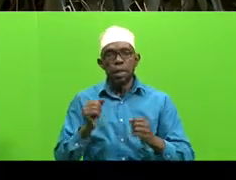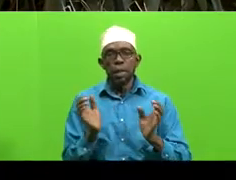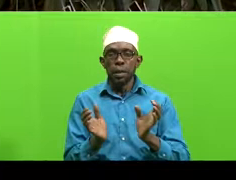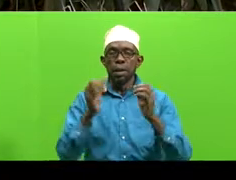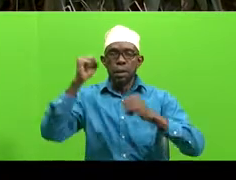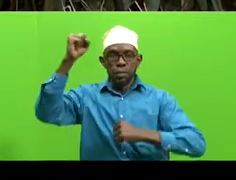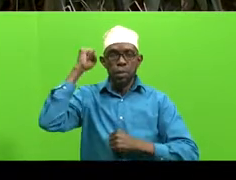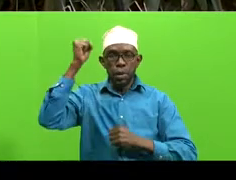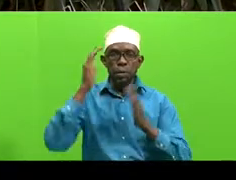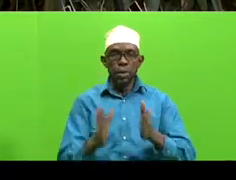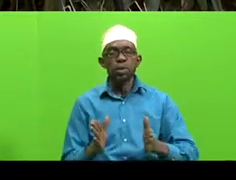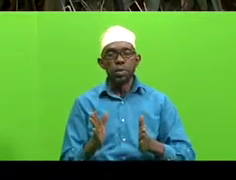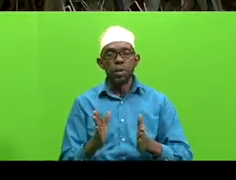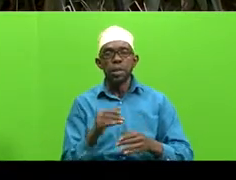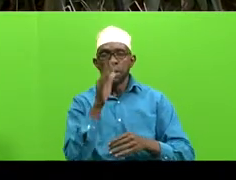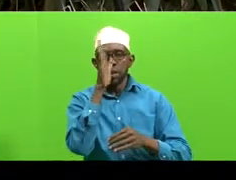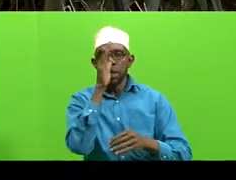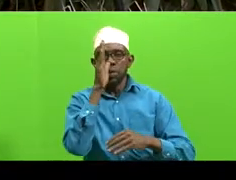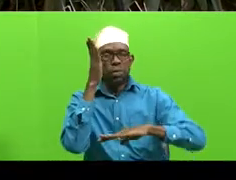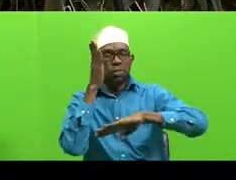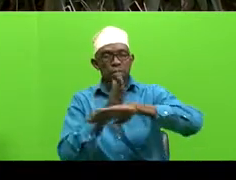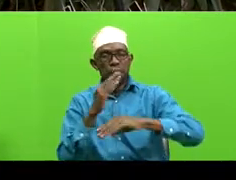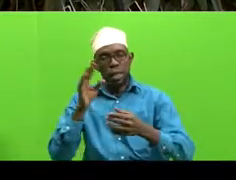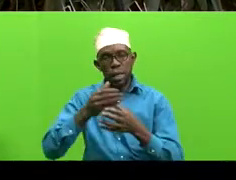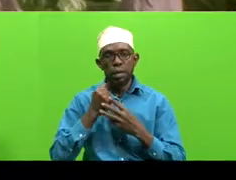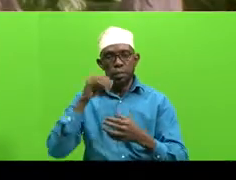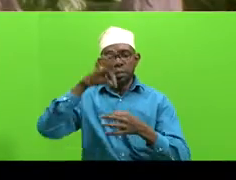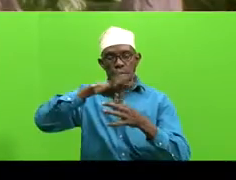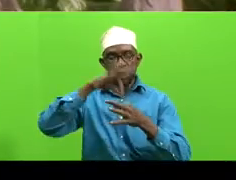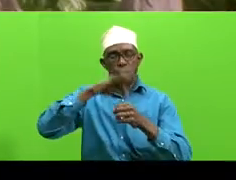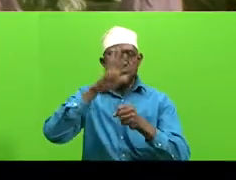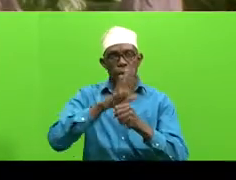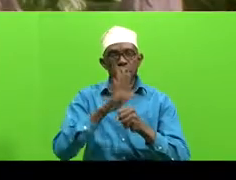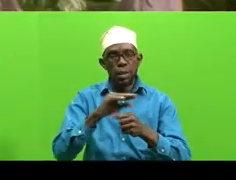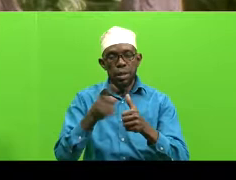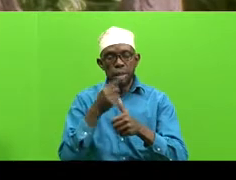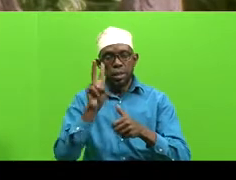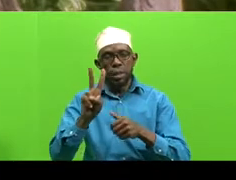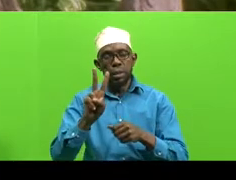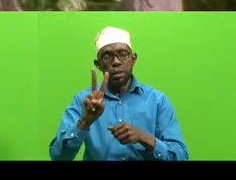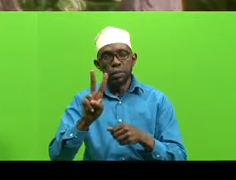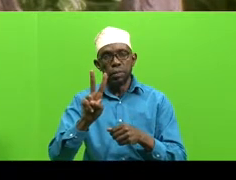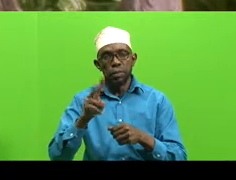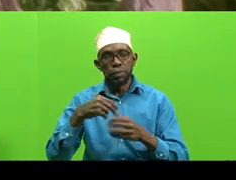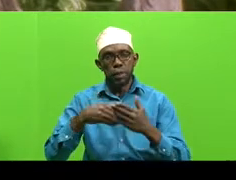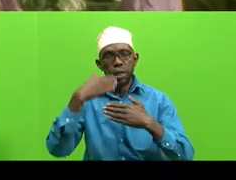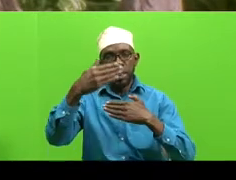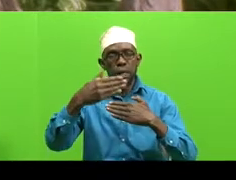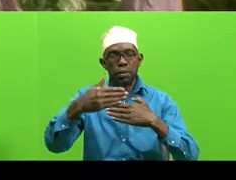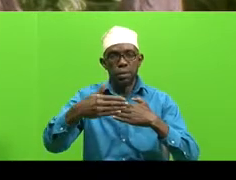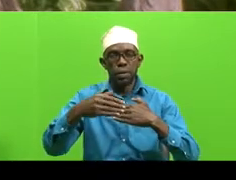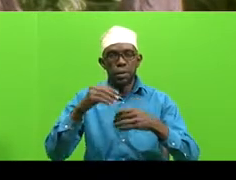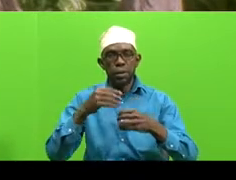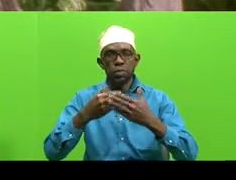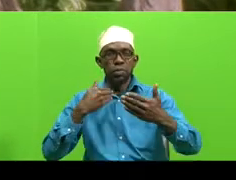fulani, atasema aeneza habari za uongo ili mtu wake apate kura nyingi. Pili, utapata kwamba sasa mbali na uchaguzi, sasa